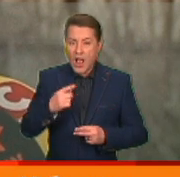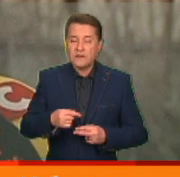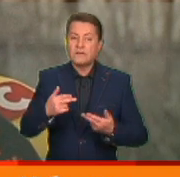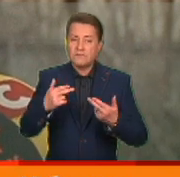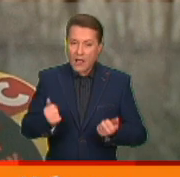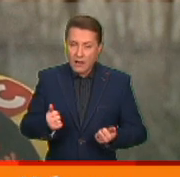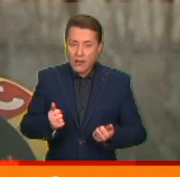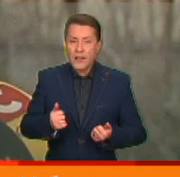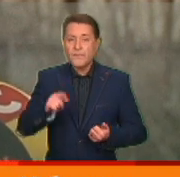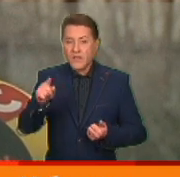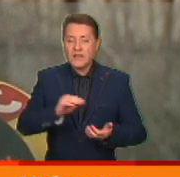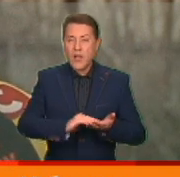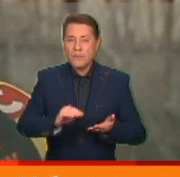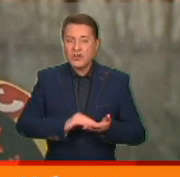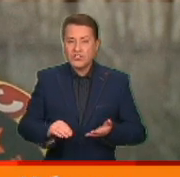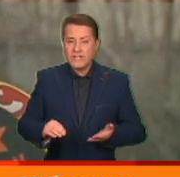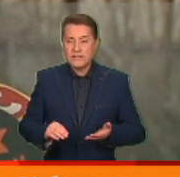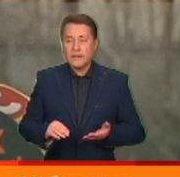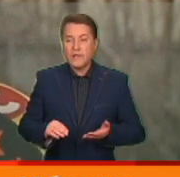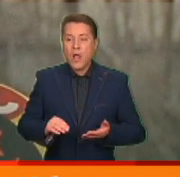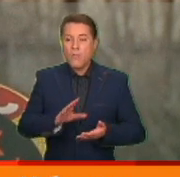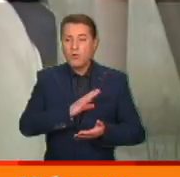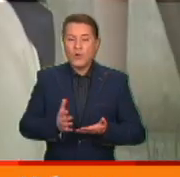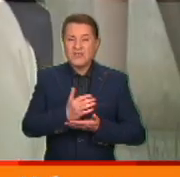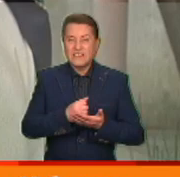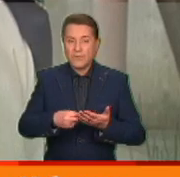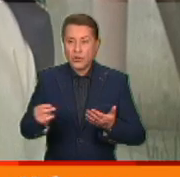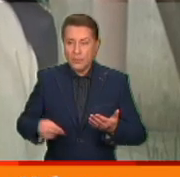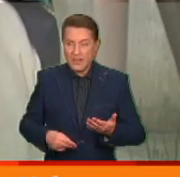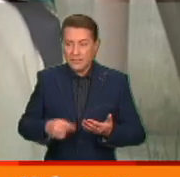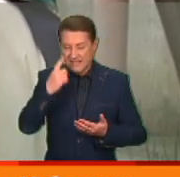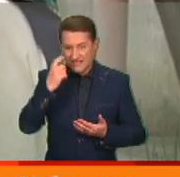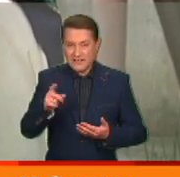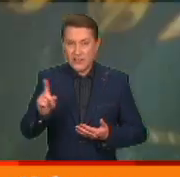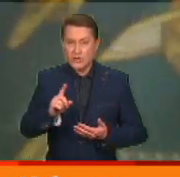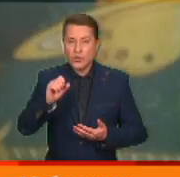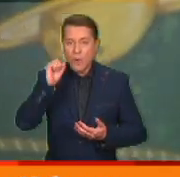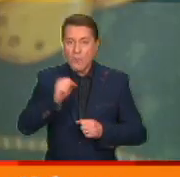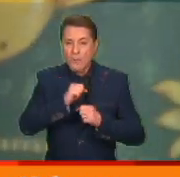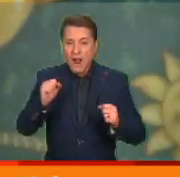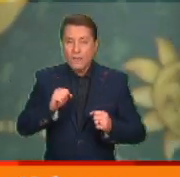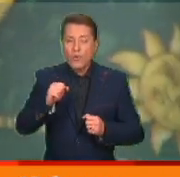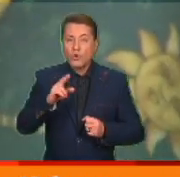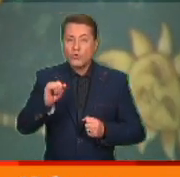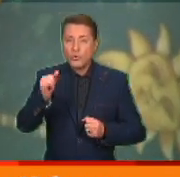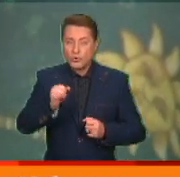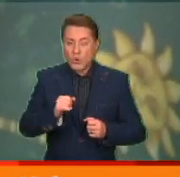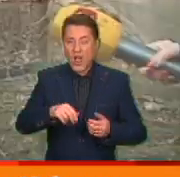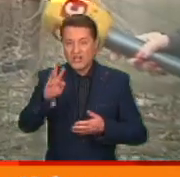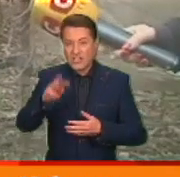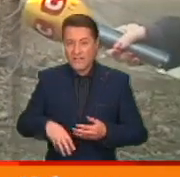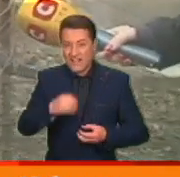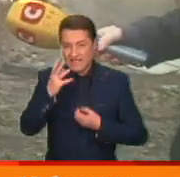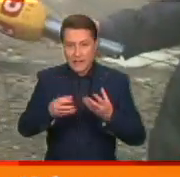що так, ну то підпишіться тут. Таким чином було зібрано від нього підпис. Звістка про те, що бабу Дусю оштрафували за квіти, сусідів